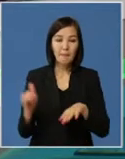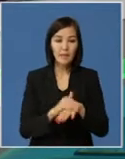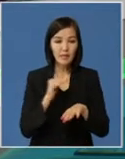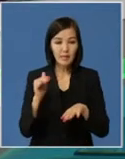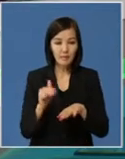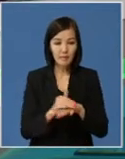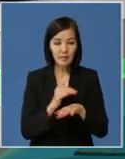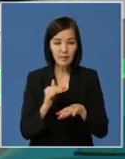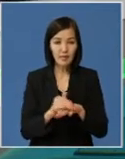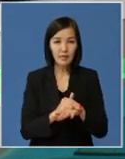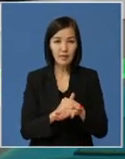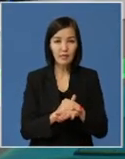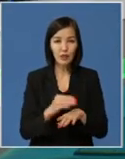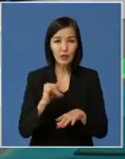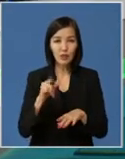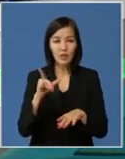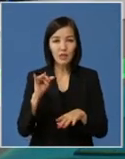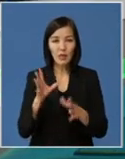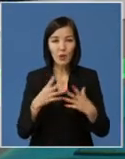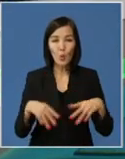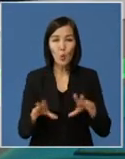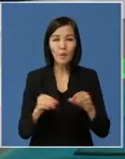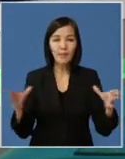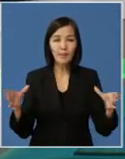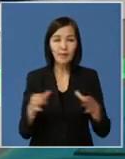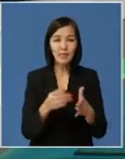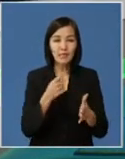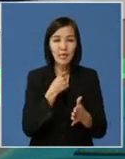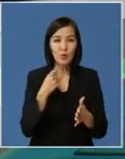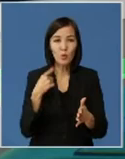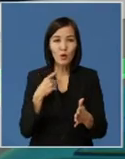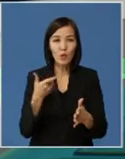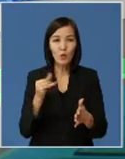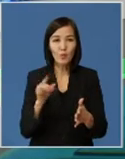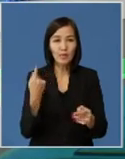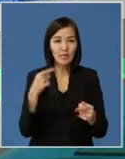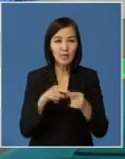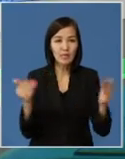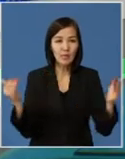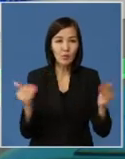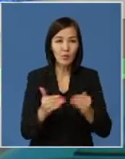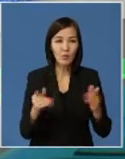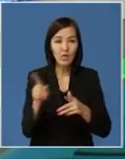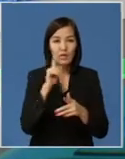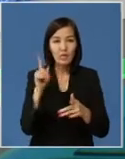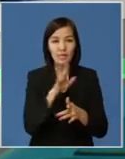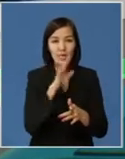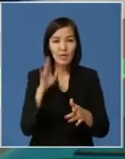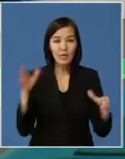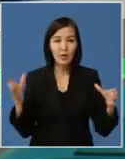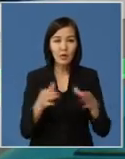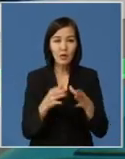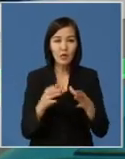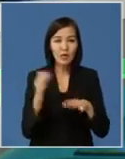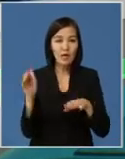Мейірімділік игі іске бастайды. Жігер қоғамдық бірлестігі мен Талдықорған қаласындағы гуманитарлық техникалық колледждің бір топ жастары аналар үйінде қайырымдылық